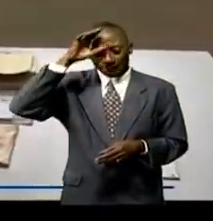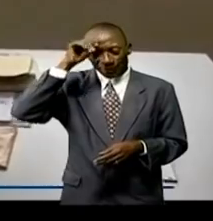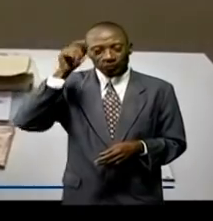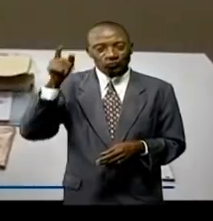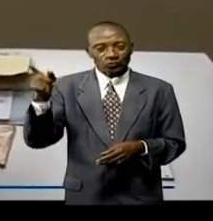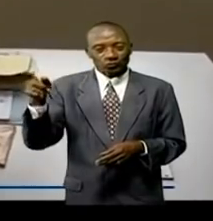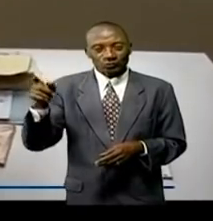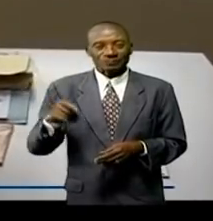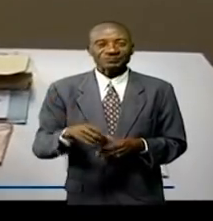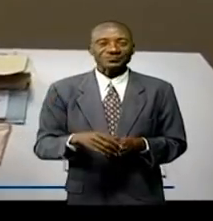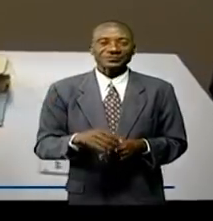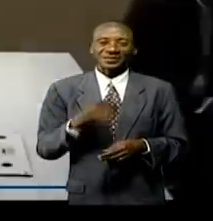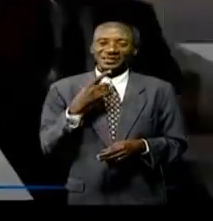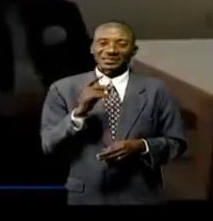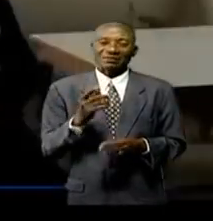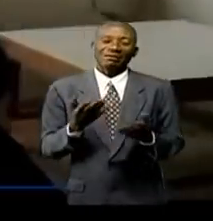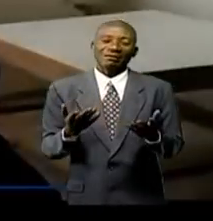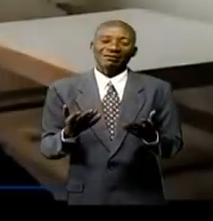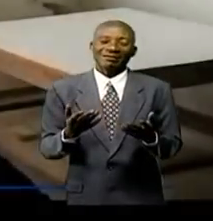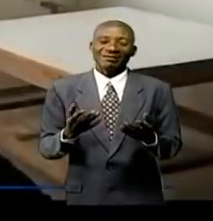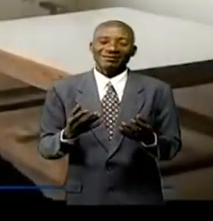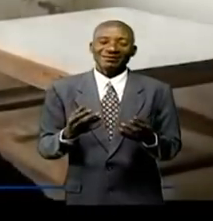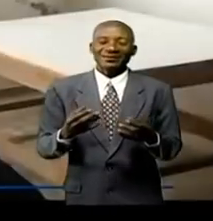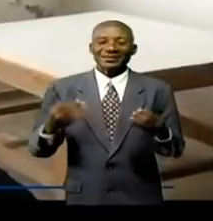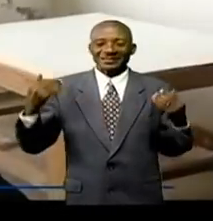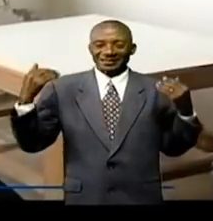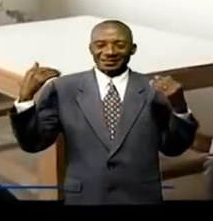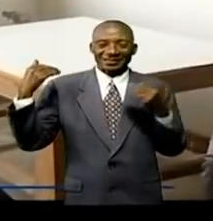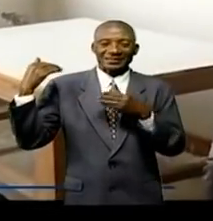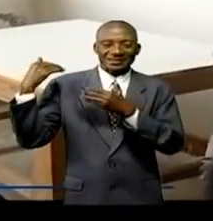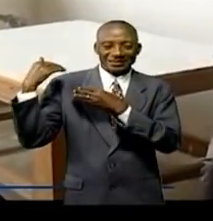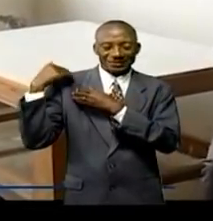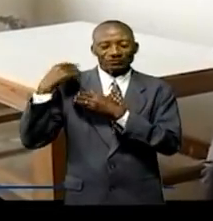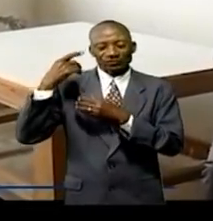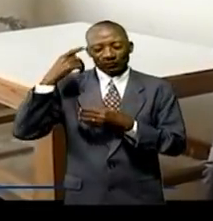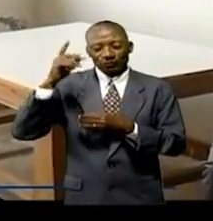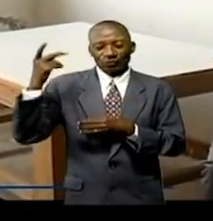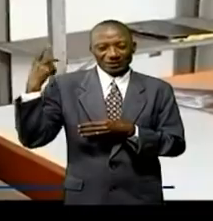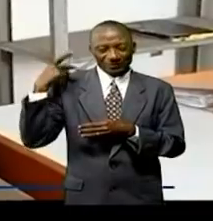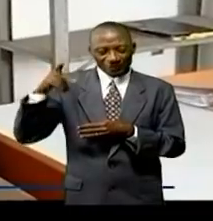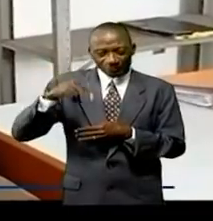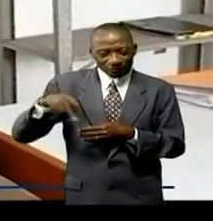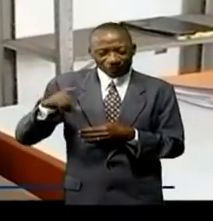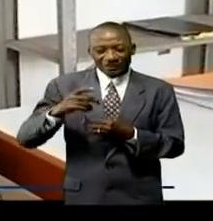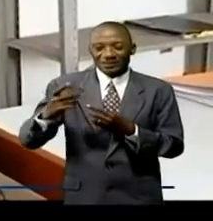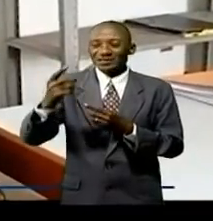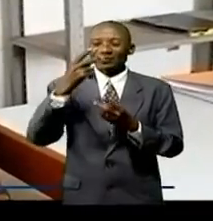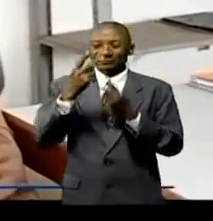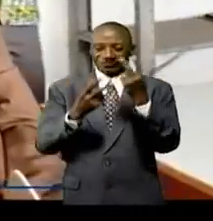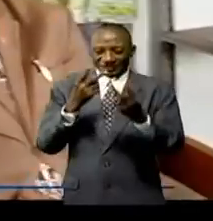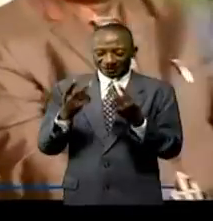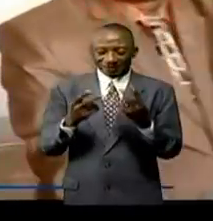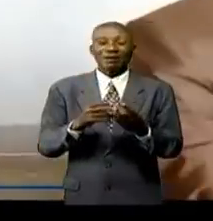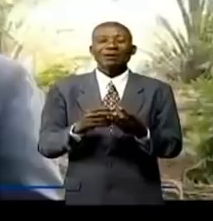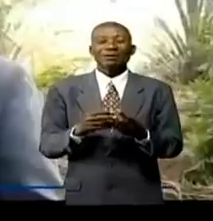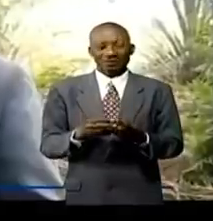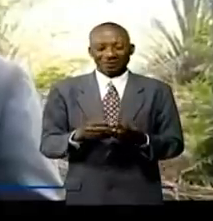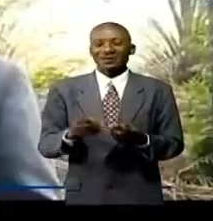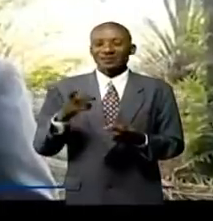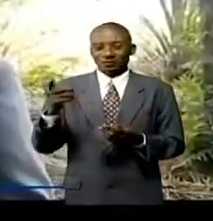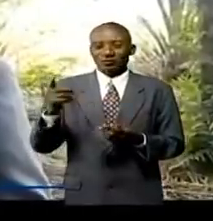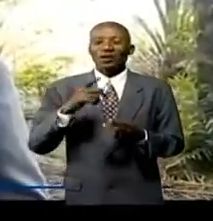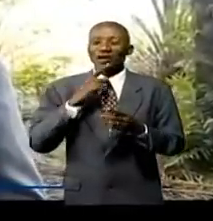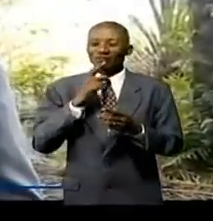que la visite de Serge Makongo tombe à pic et reste optimiste à la matérialisation de la promesse de ces derniers. Il